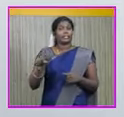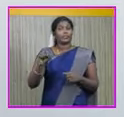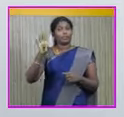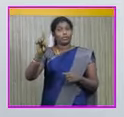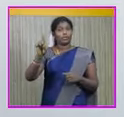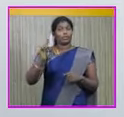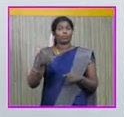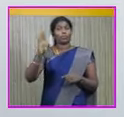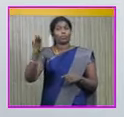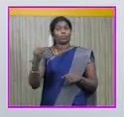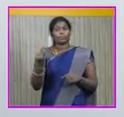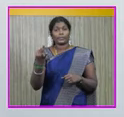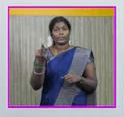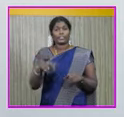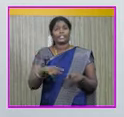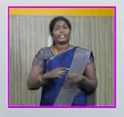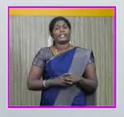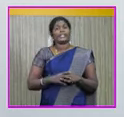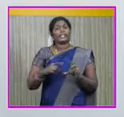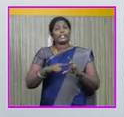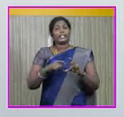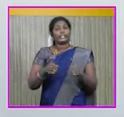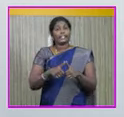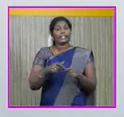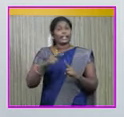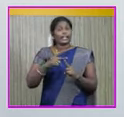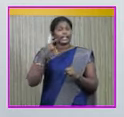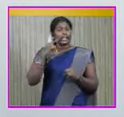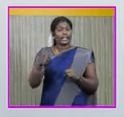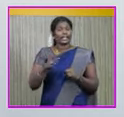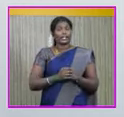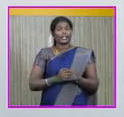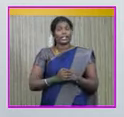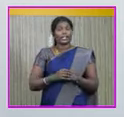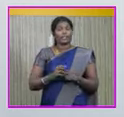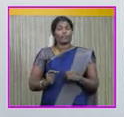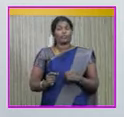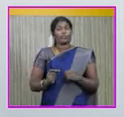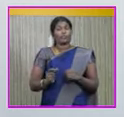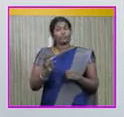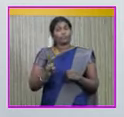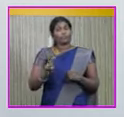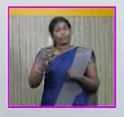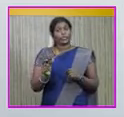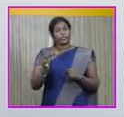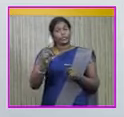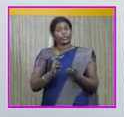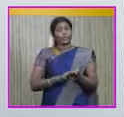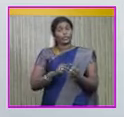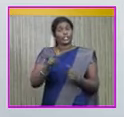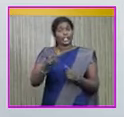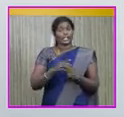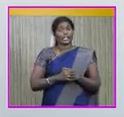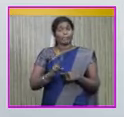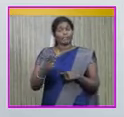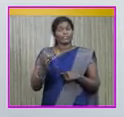கணக்கு, இஏடி அப்படின்னு ஒரு முக்கோணம் இருக்குது, பியூஎன் அப்படின்னு இன்னொரு முக்கோணம் இருக்குது. நம்ம வழக்கம் போல்